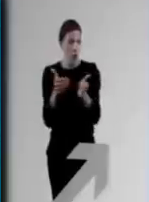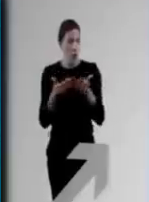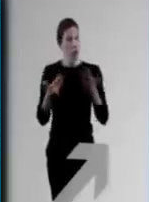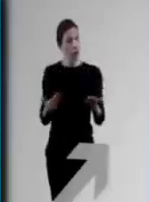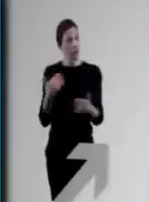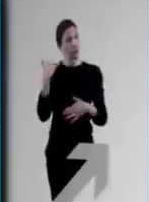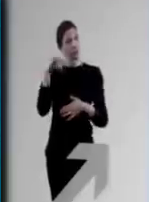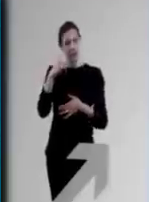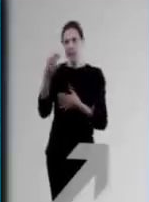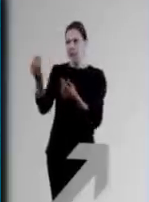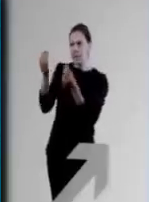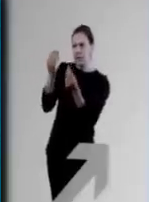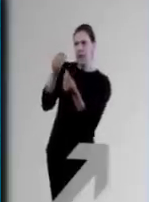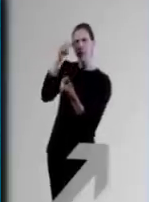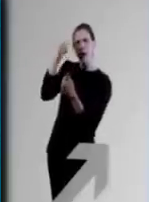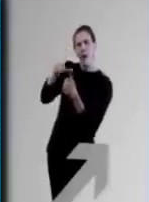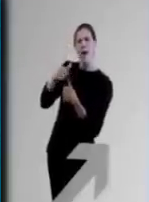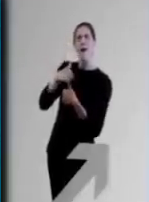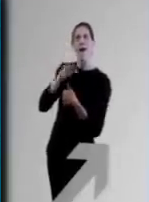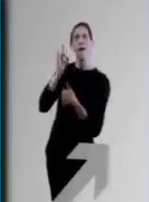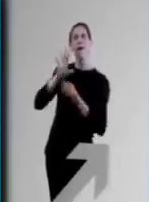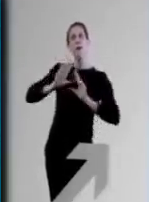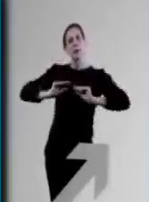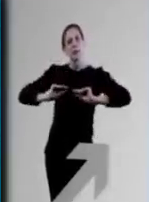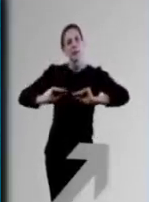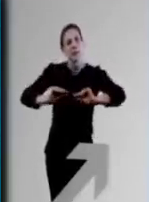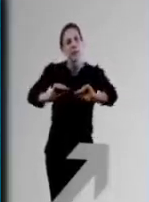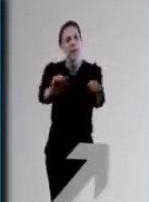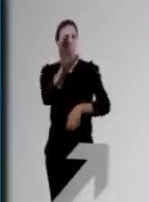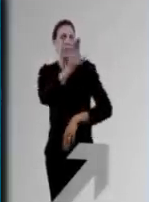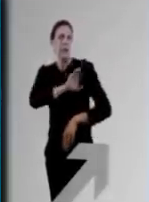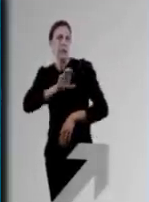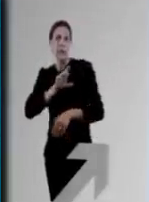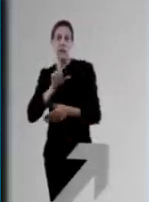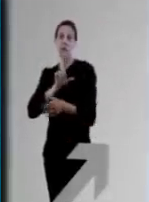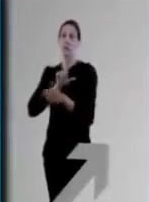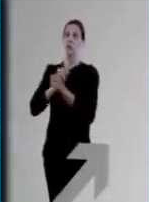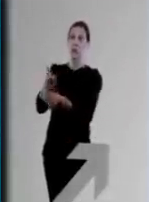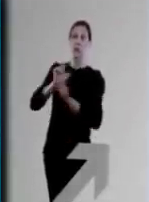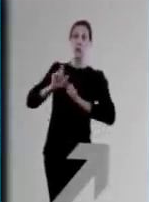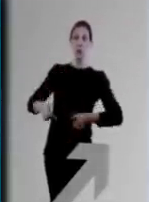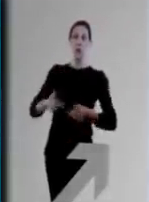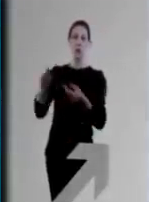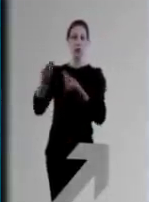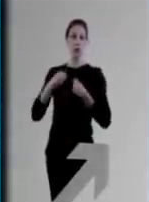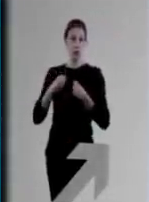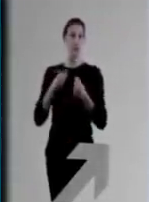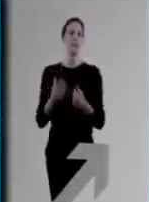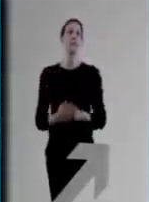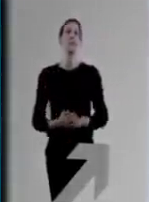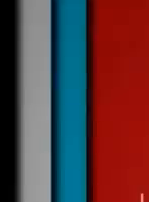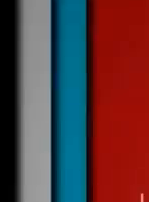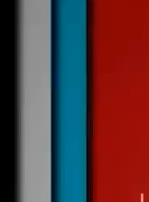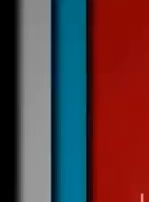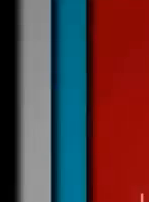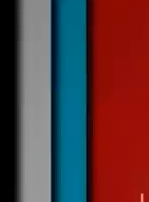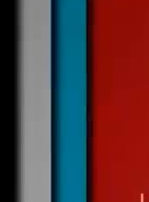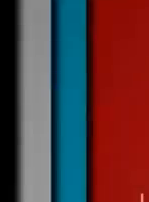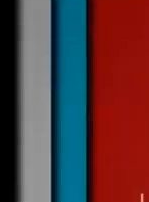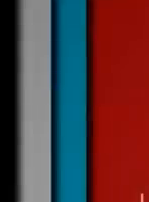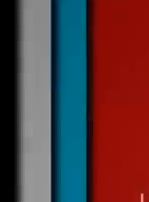continue aujourd'hui à appliquer certains des concepts que j'ai pu apprendre dans cette école